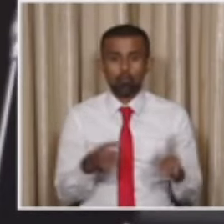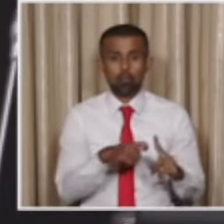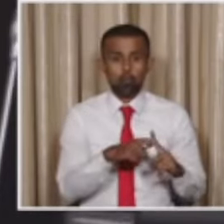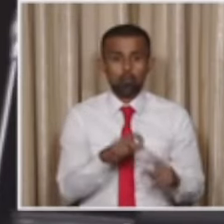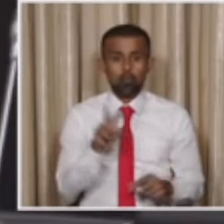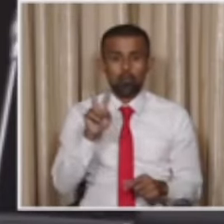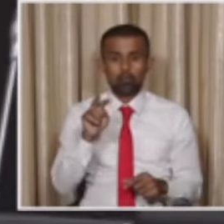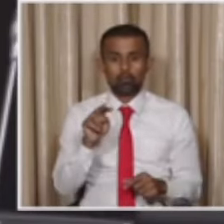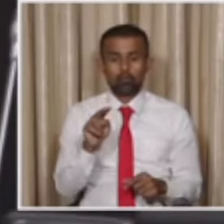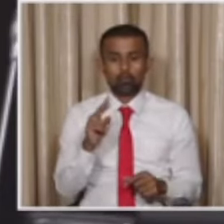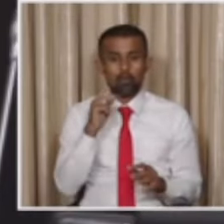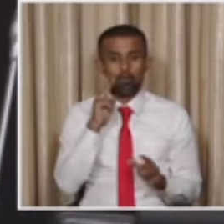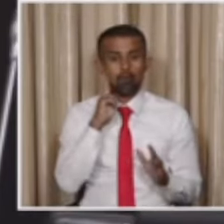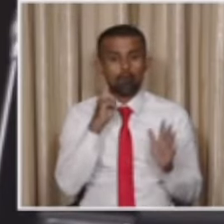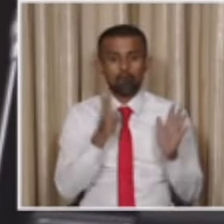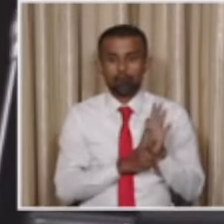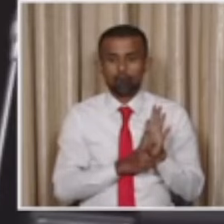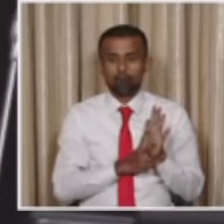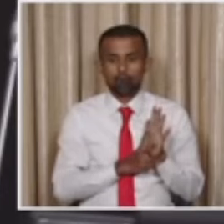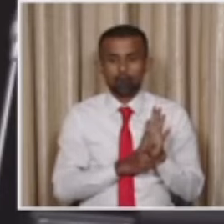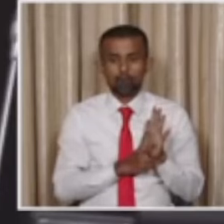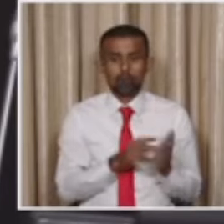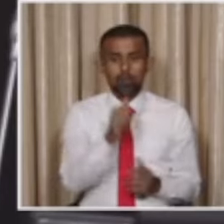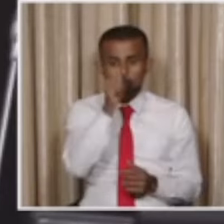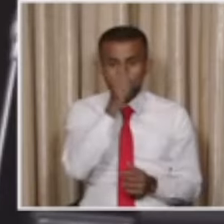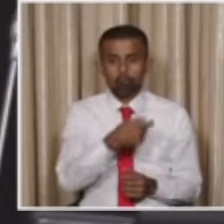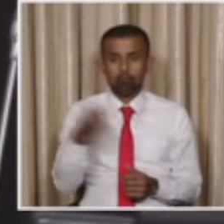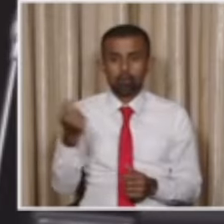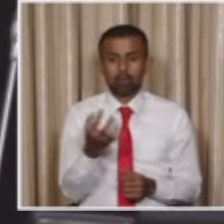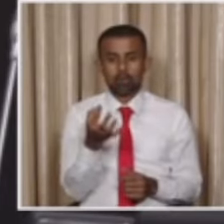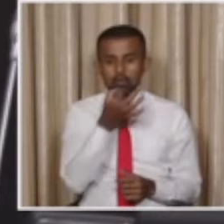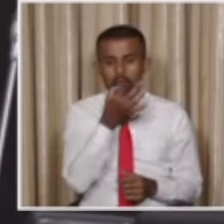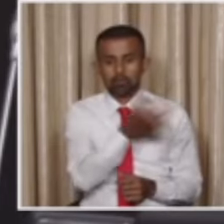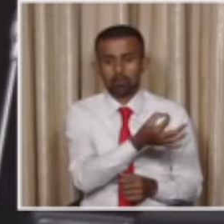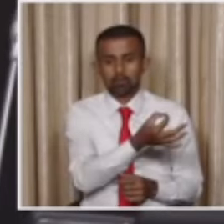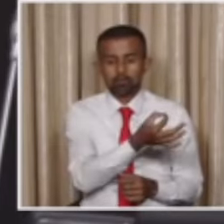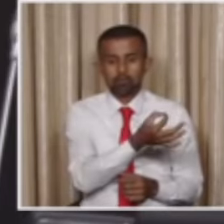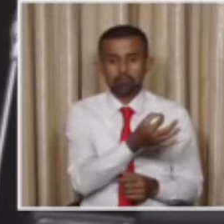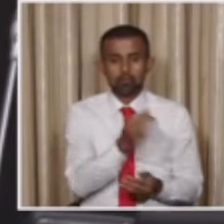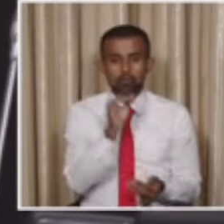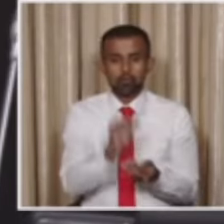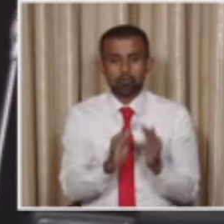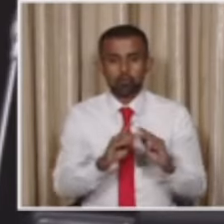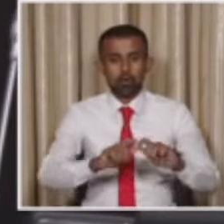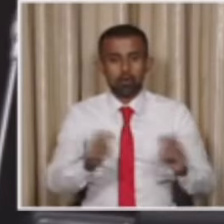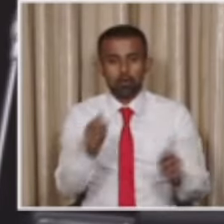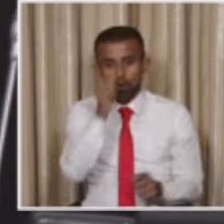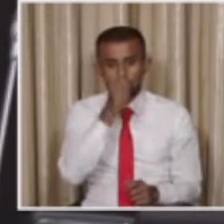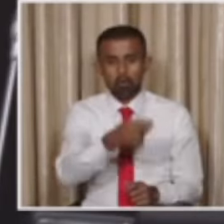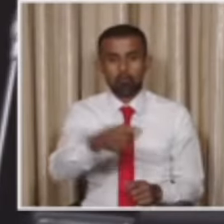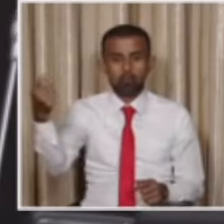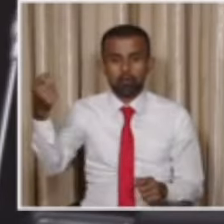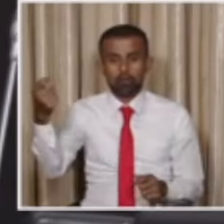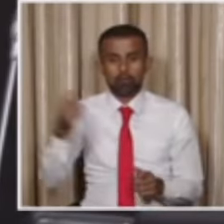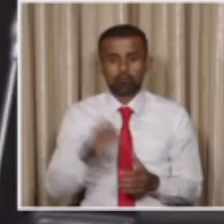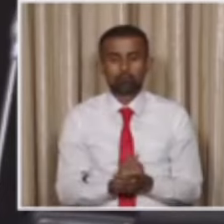විස්කි දොර පැමිණිලි කරනවා මේ හොරු ගෙනහිල්ලා කියලා. මේ ගබඩක් කඩලා ගෙනහිල්ලයි කියලා.